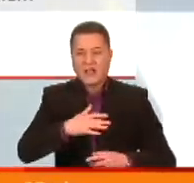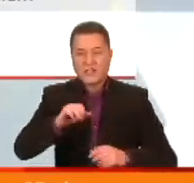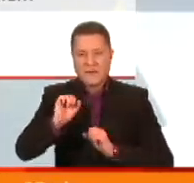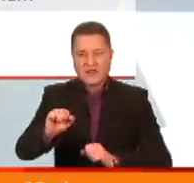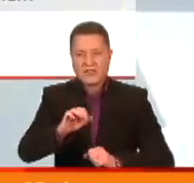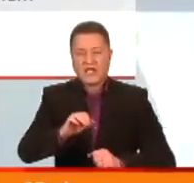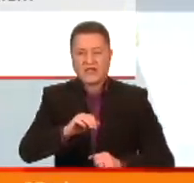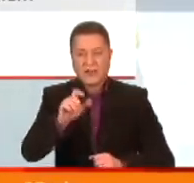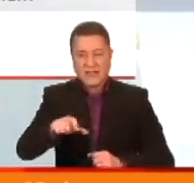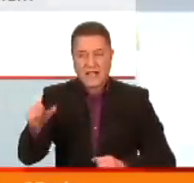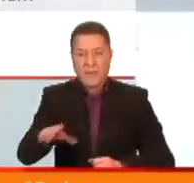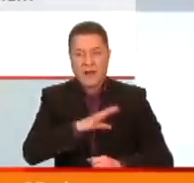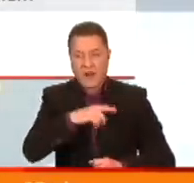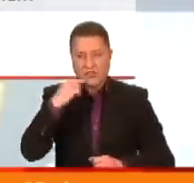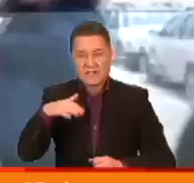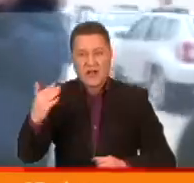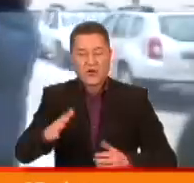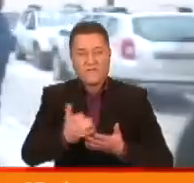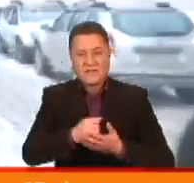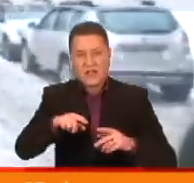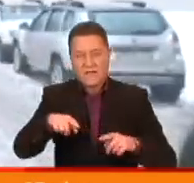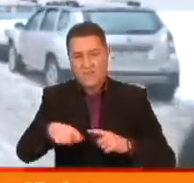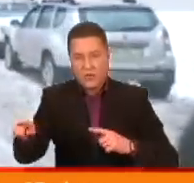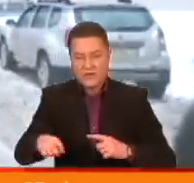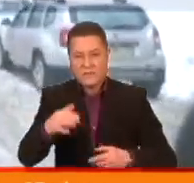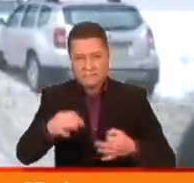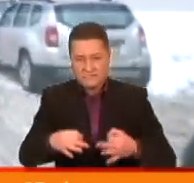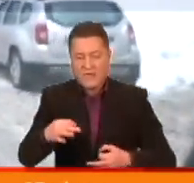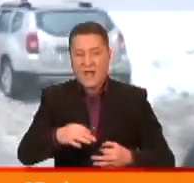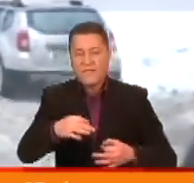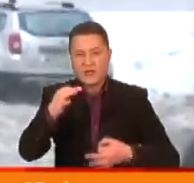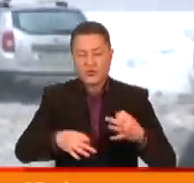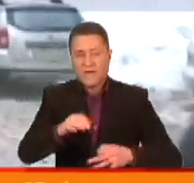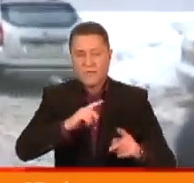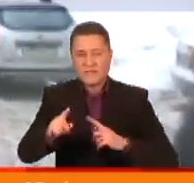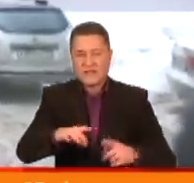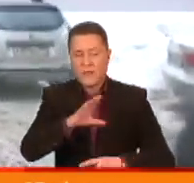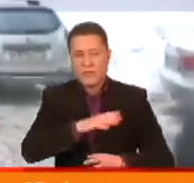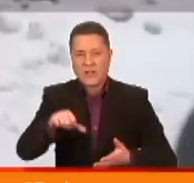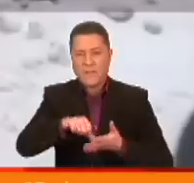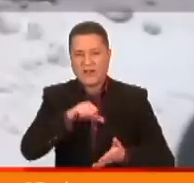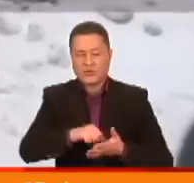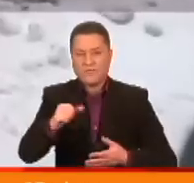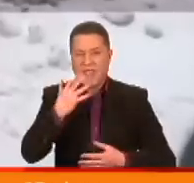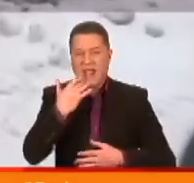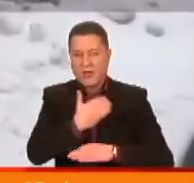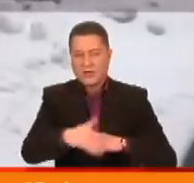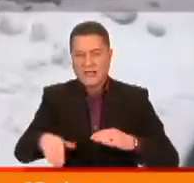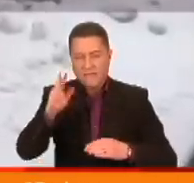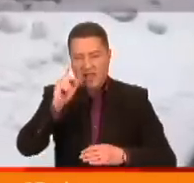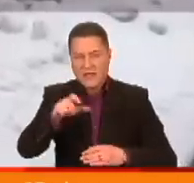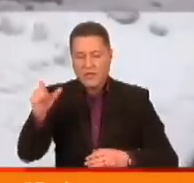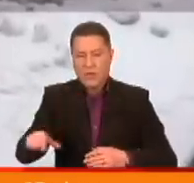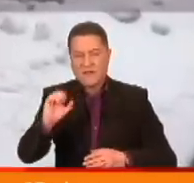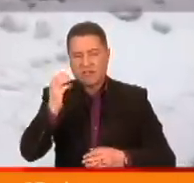моряків, ніяк інакше, ніж військовий конфлікт, назвати це неможливо. На судовому засіданні були б також присутні іноземні дипломати, зокрема зі